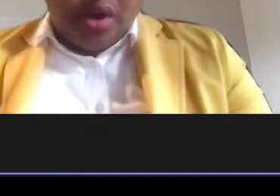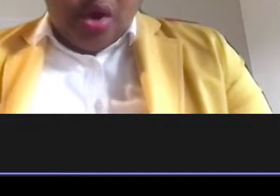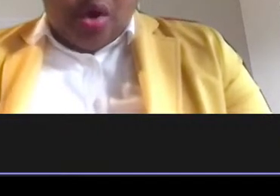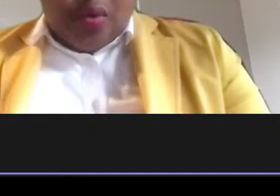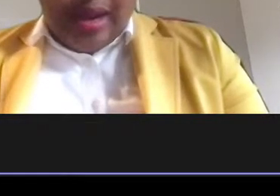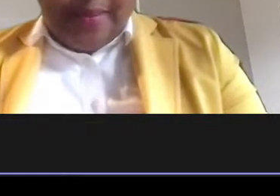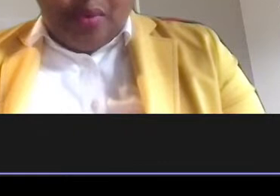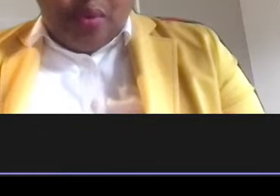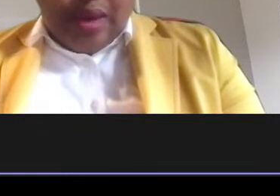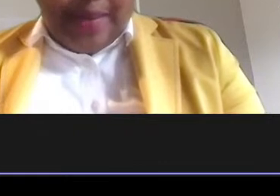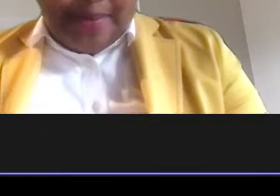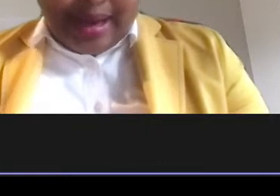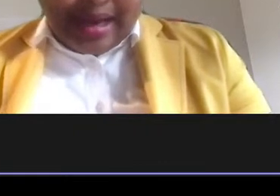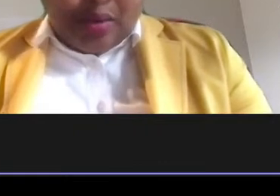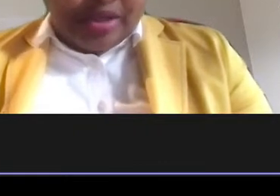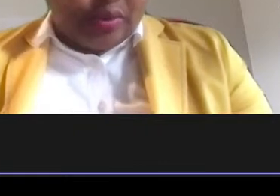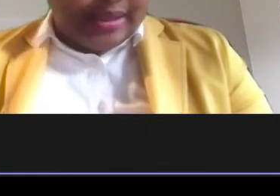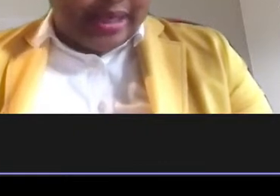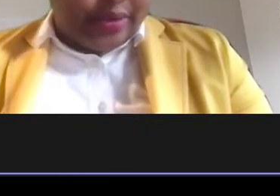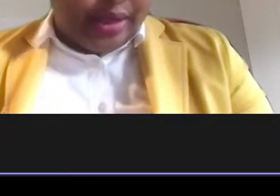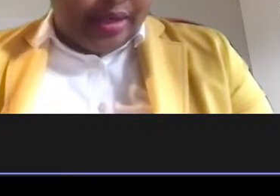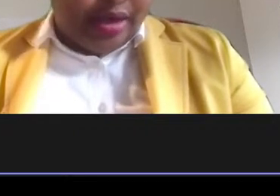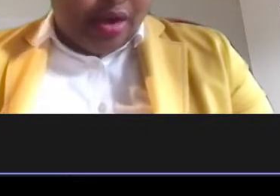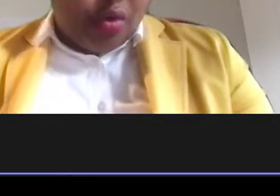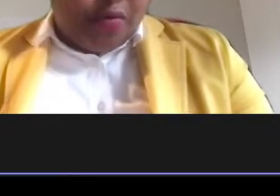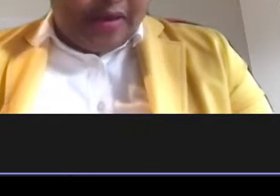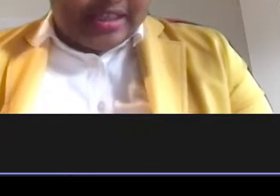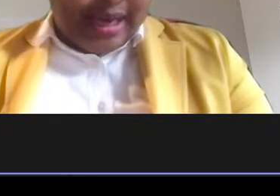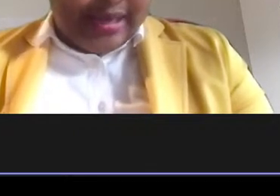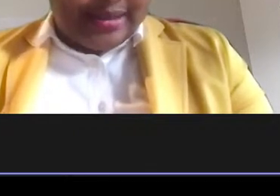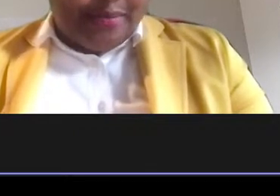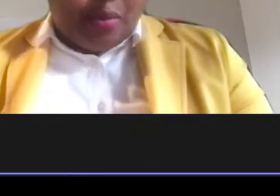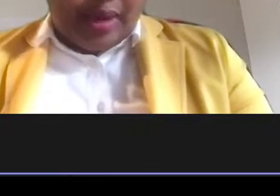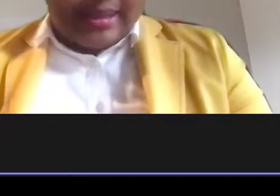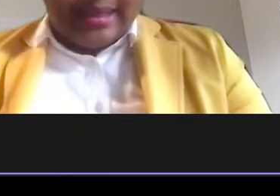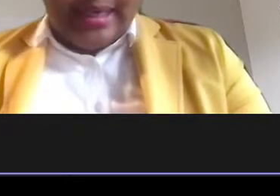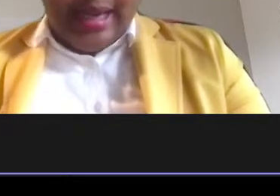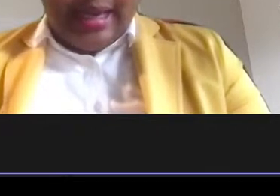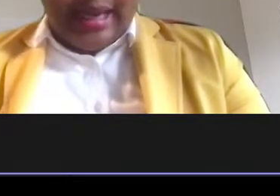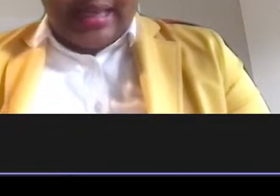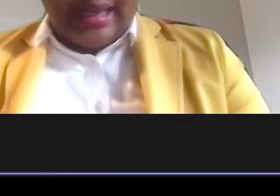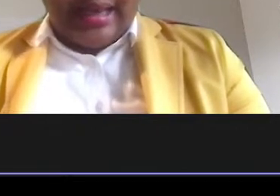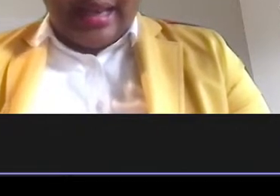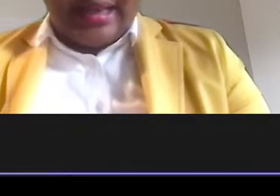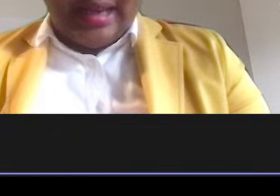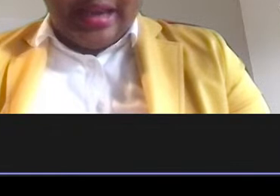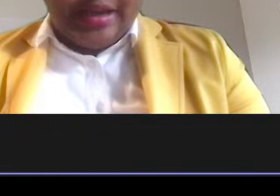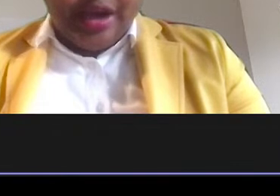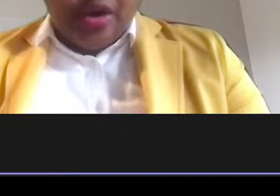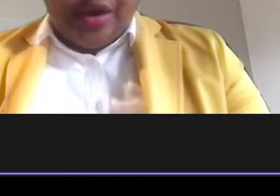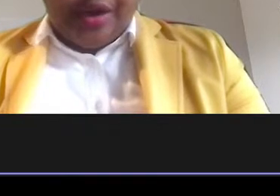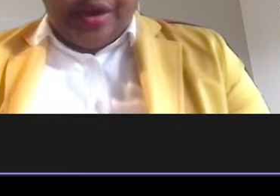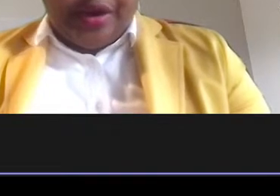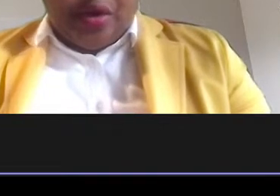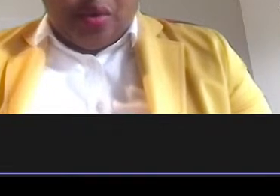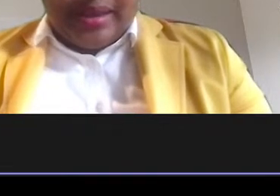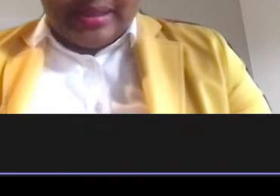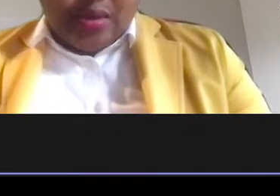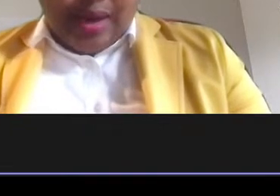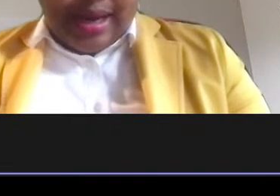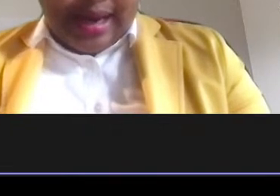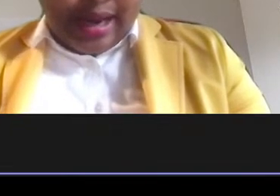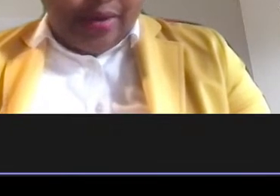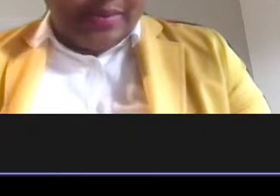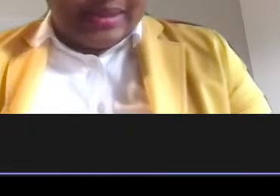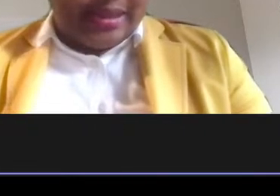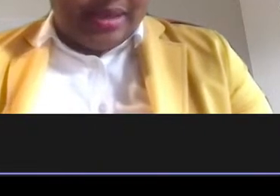osotolo. Ukuhambela kwethu eThekwini kuveze izimbobo eziningi endleleni